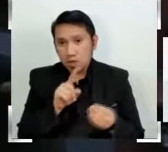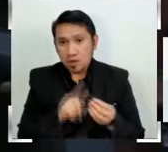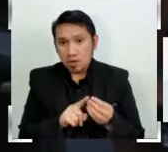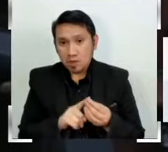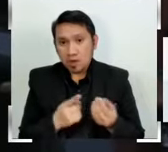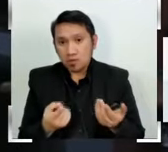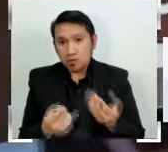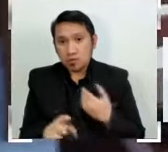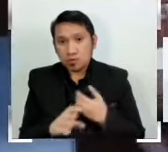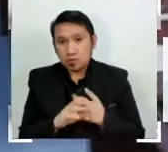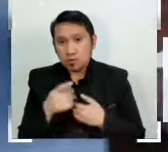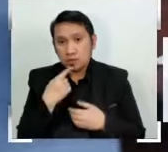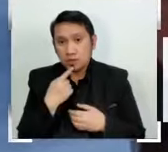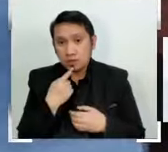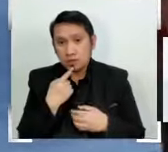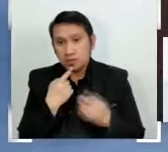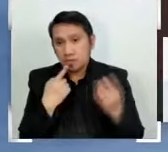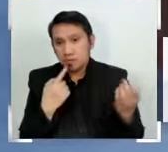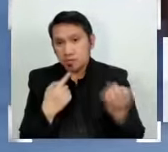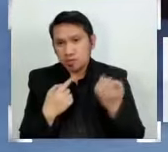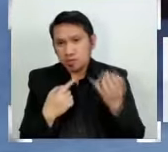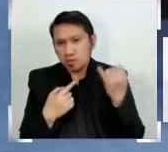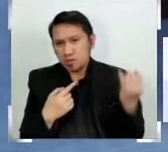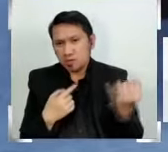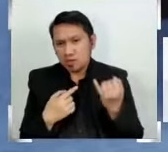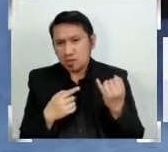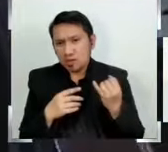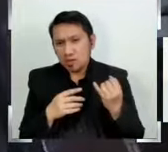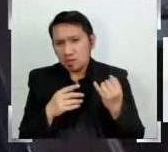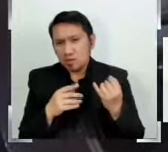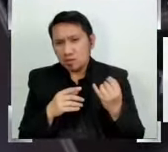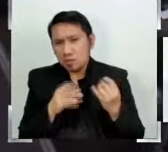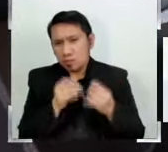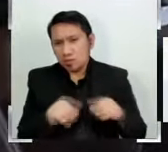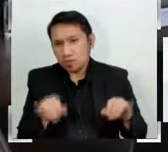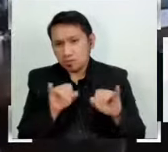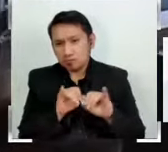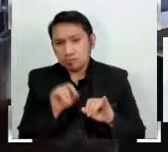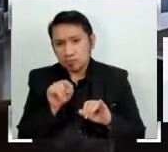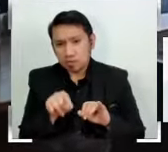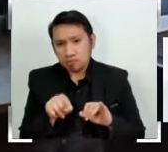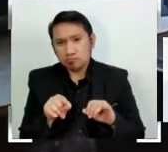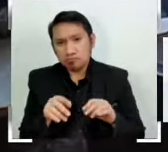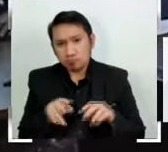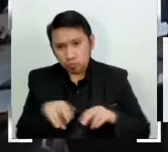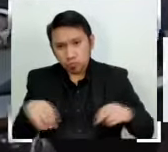na urgent ang panukala. Nakatagdang magpulong ang Bicameral Conference Committee para